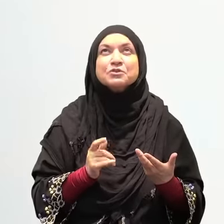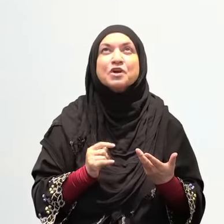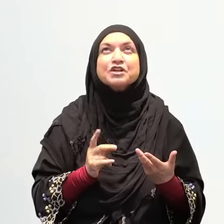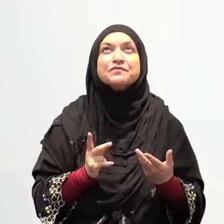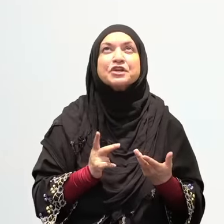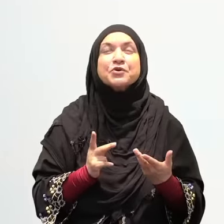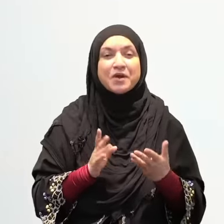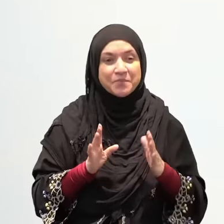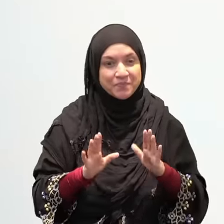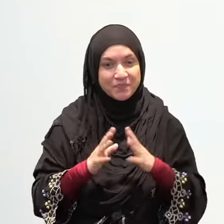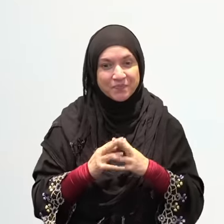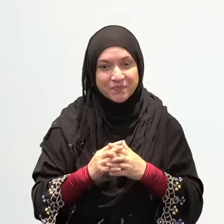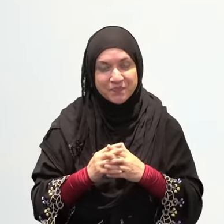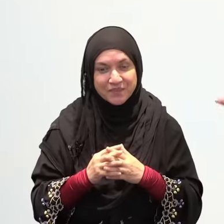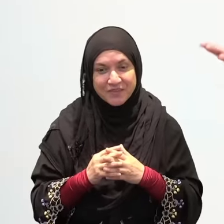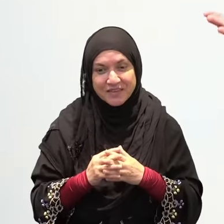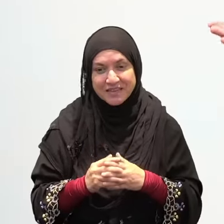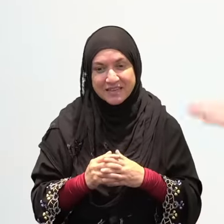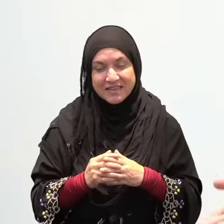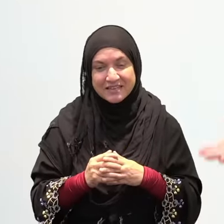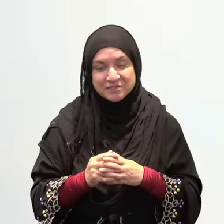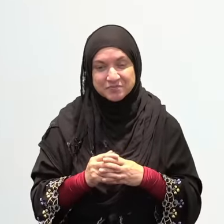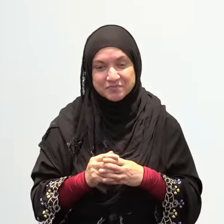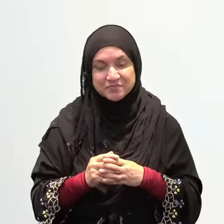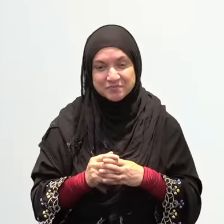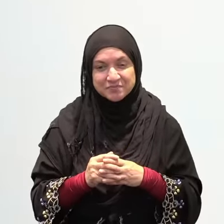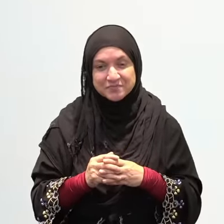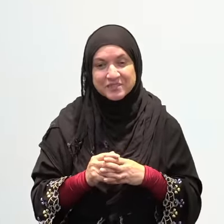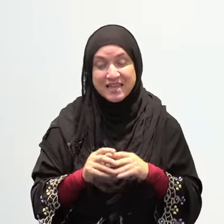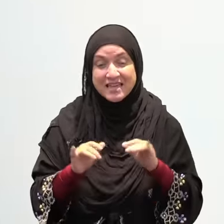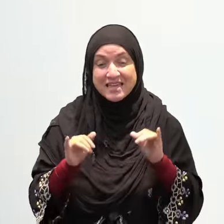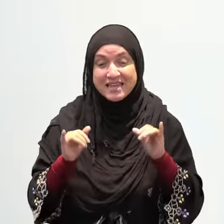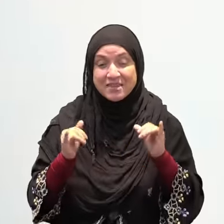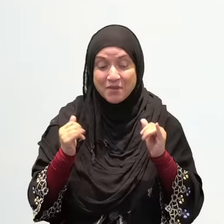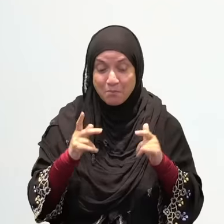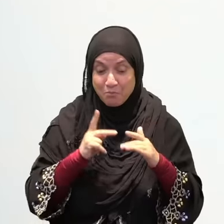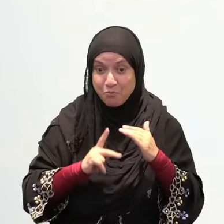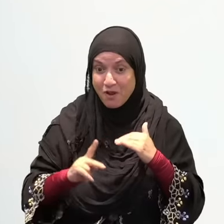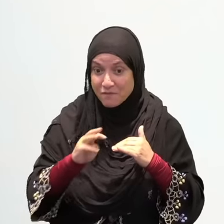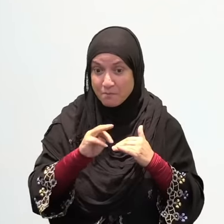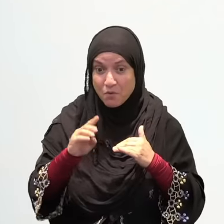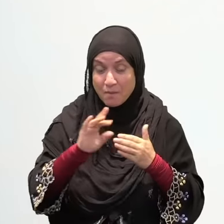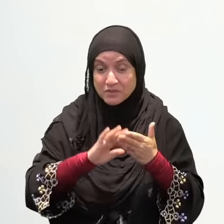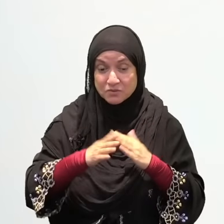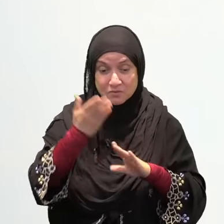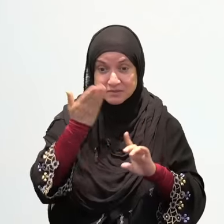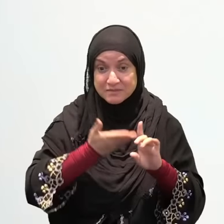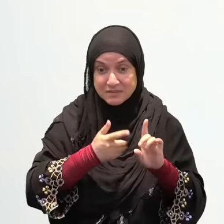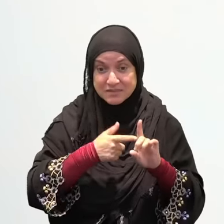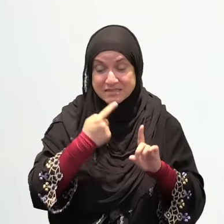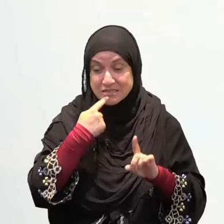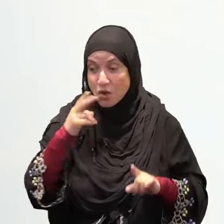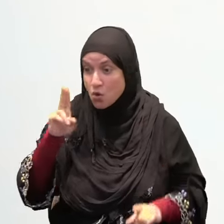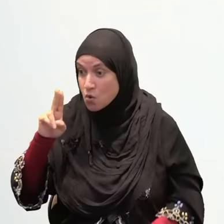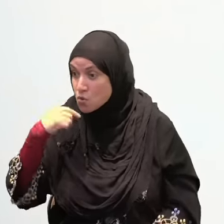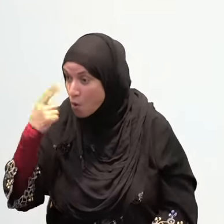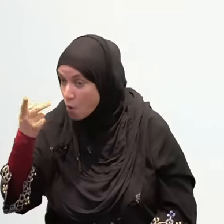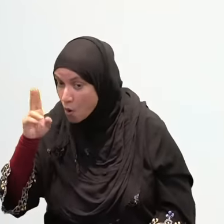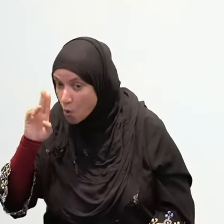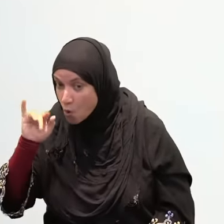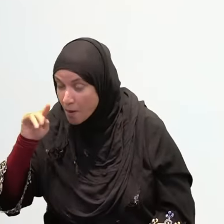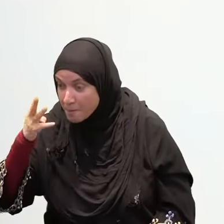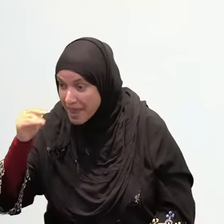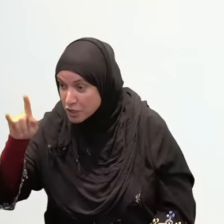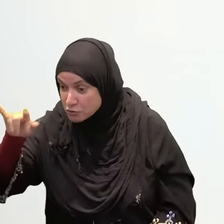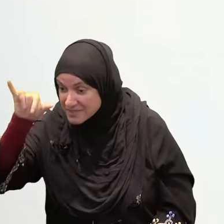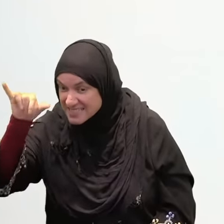told him to stay home because the daughter of the Prophet ﷺ, the wife of Uthman radiallahu ta'ala anhu, Ruqayya radiallahu